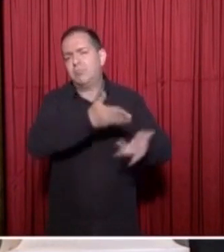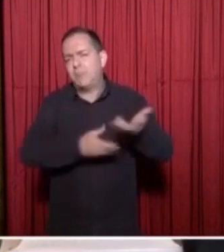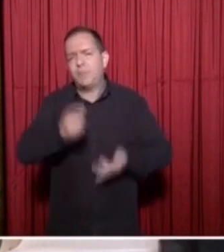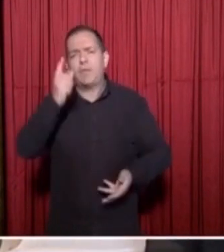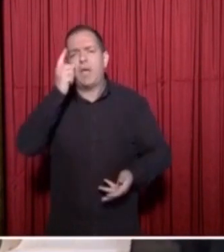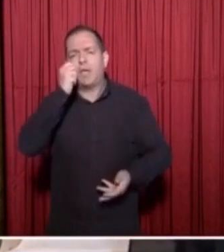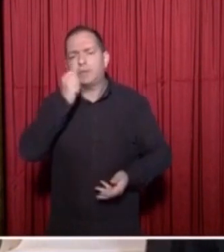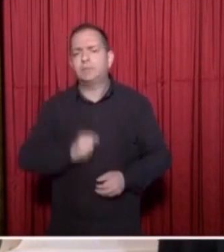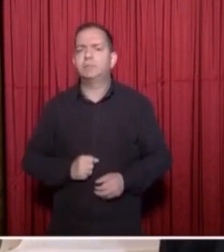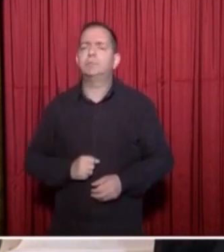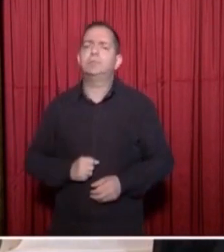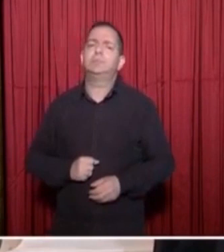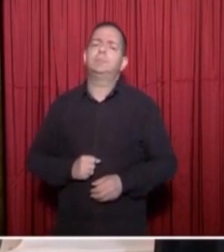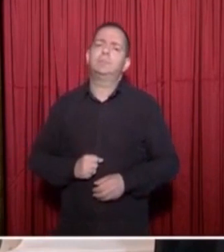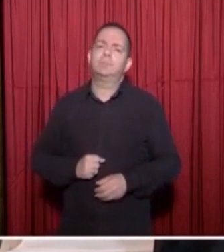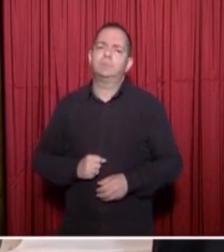είναι παράδοξο γιατί,